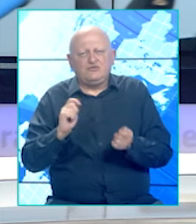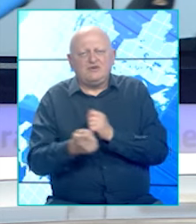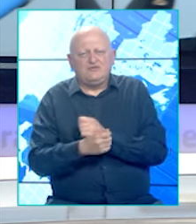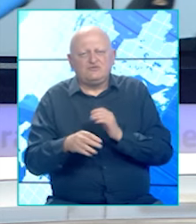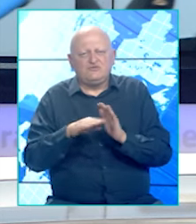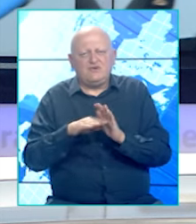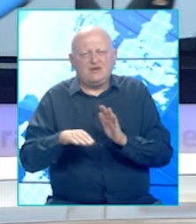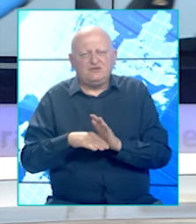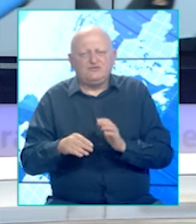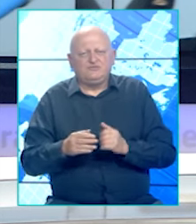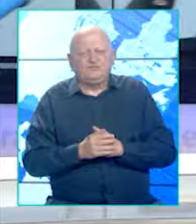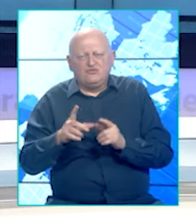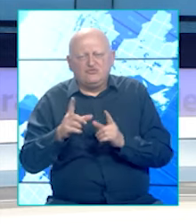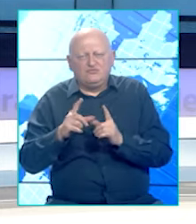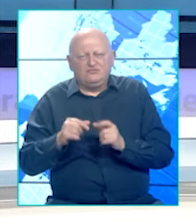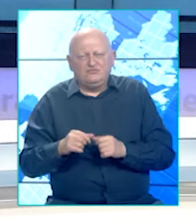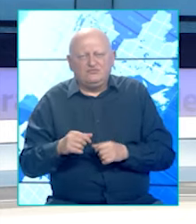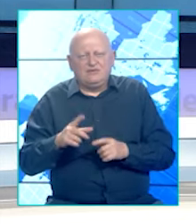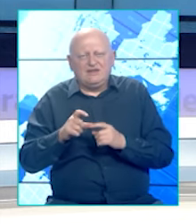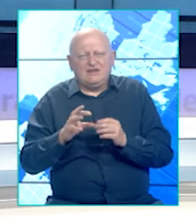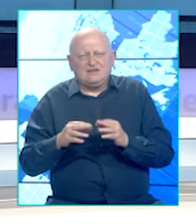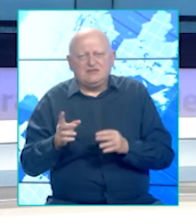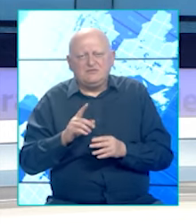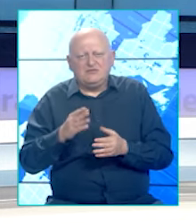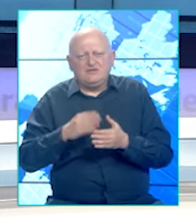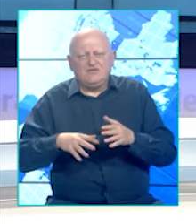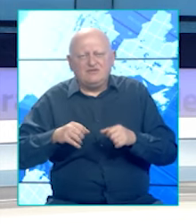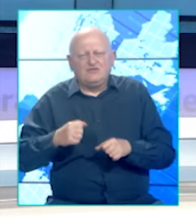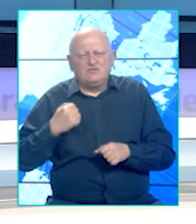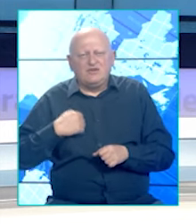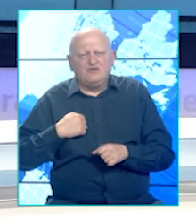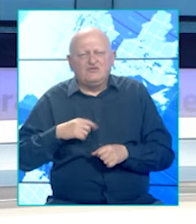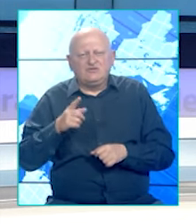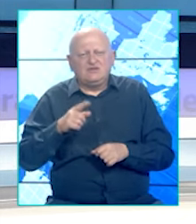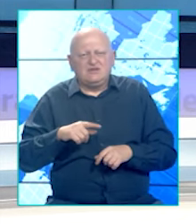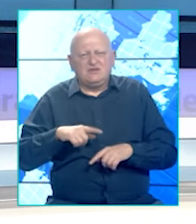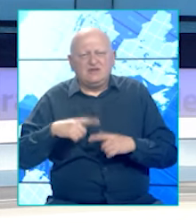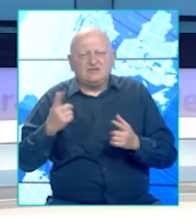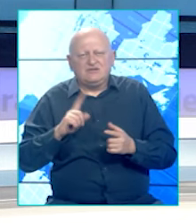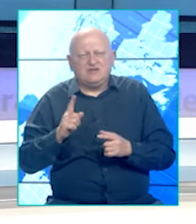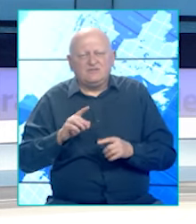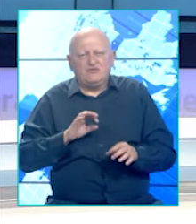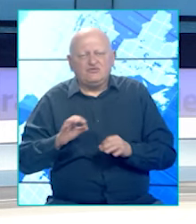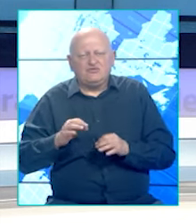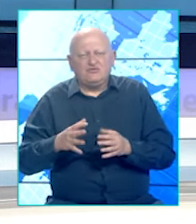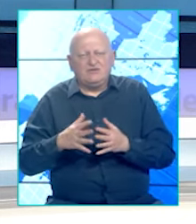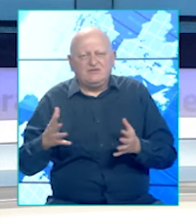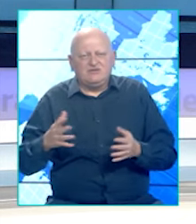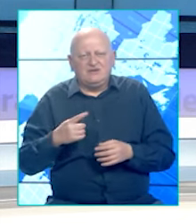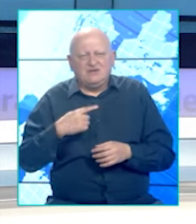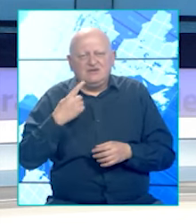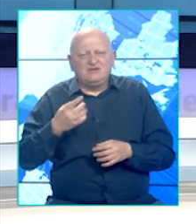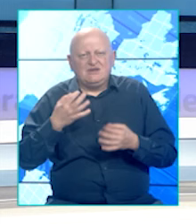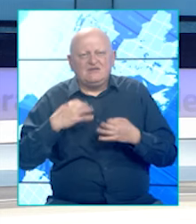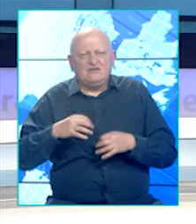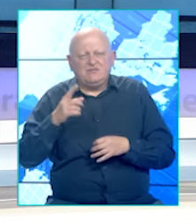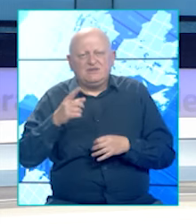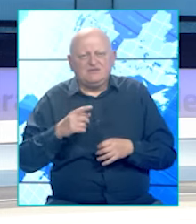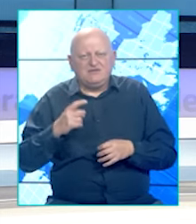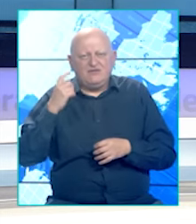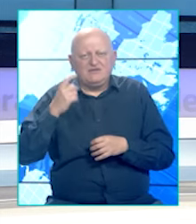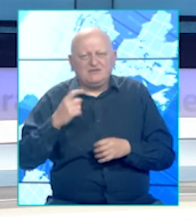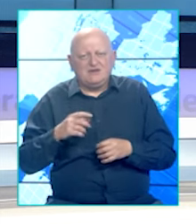potpunu reformsku agendu. SNSD neće biti dio vlasti u Banjoj Luci jer je jasno da ne mogu osigurati većinu,